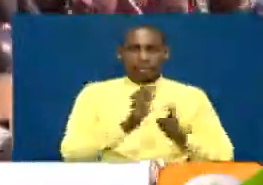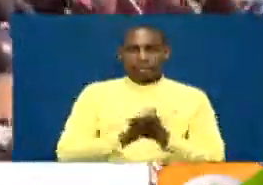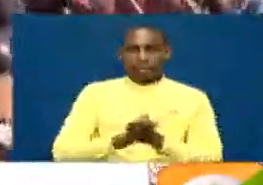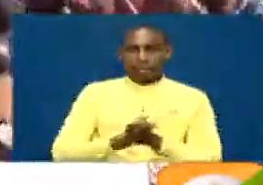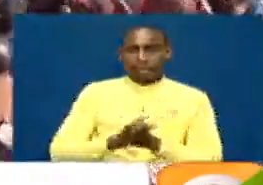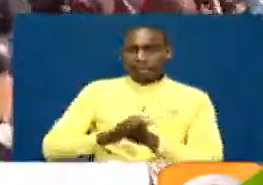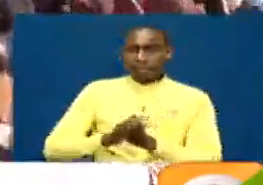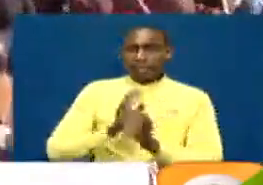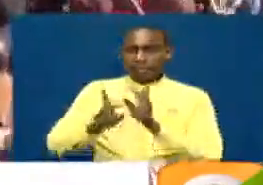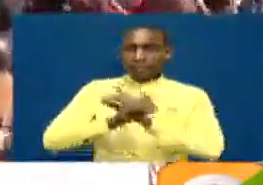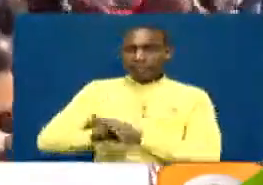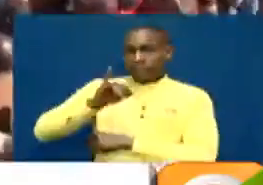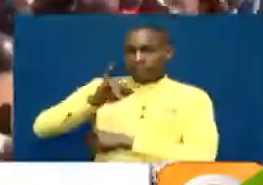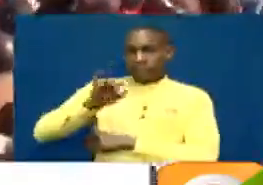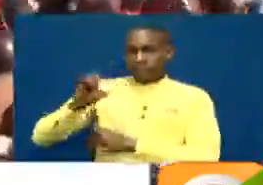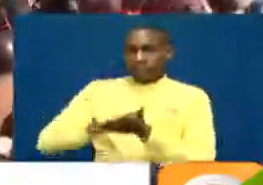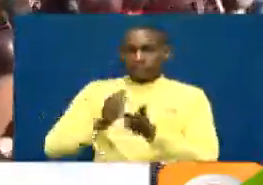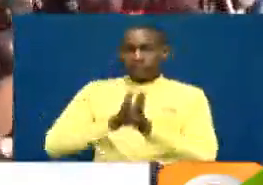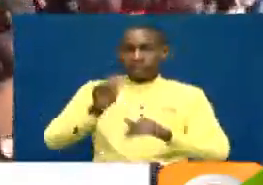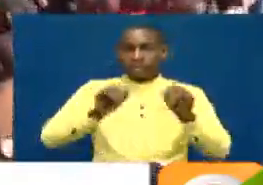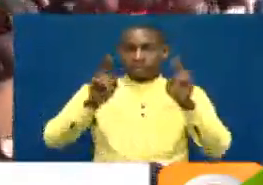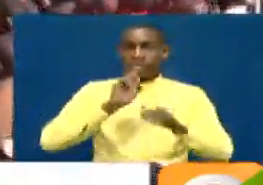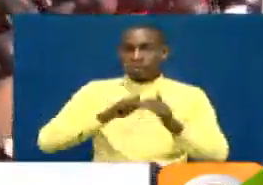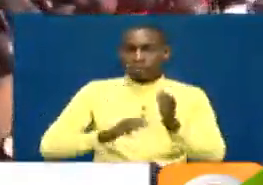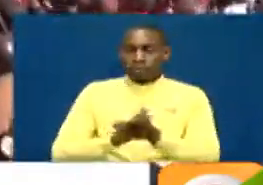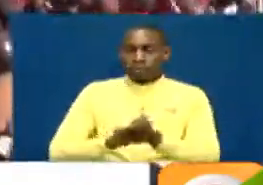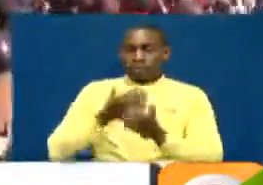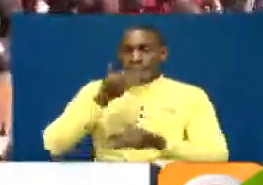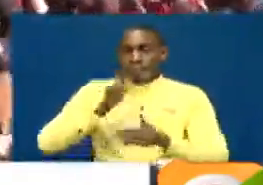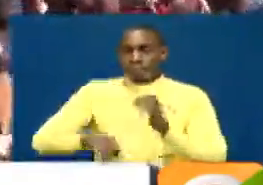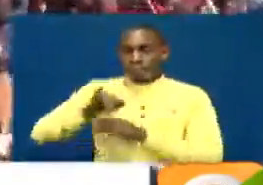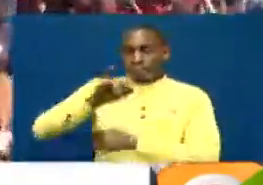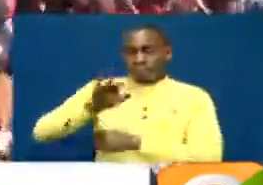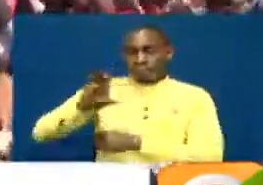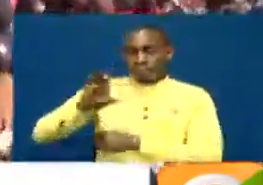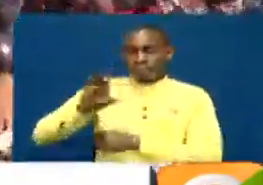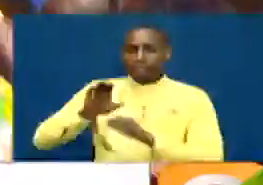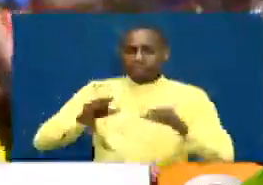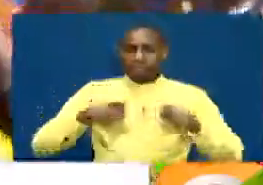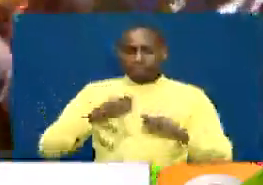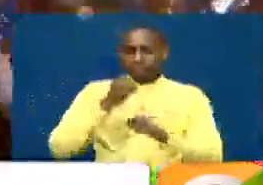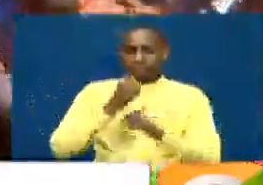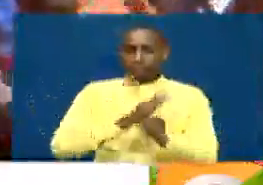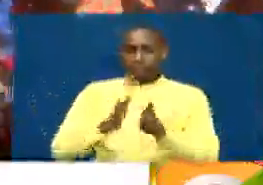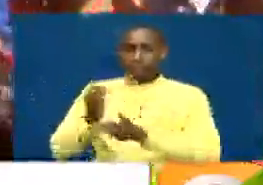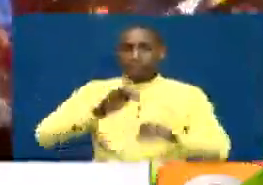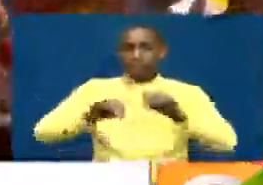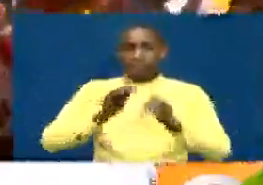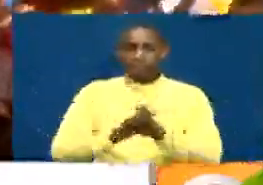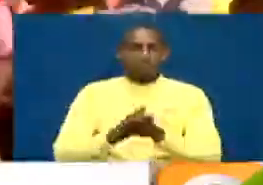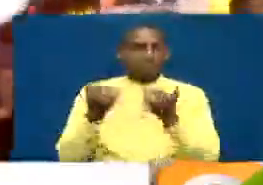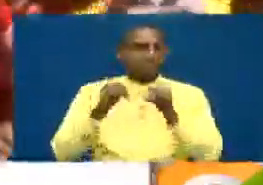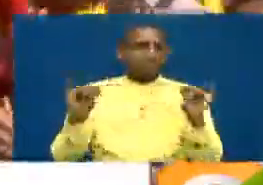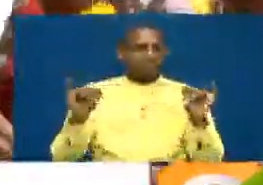refa kwenye mchuano huo wa Agosti 9 likisema inafaa IEBC ruhusiwe kufanya matayarisho ya uchaguzi